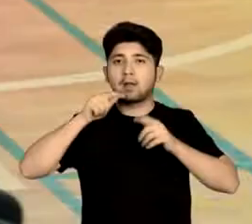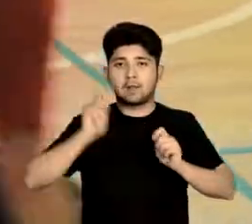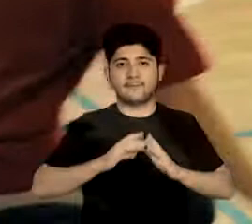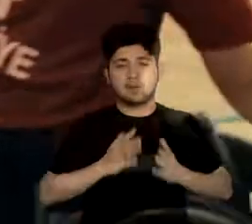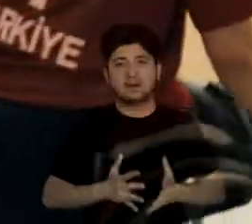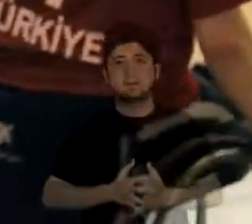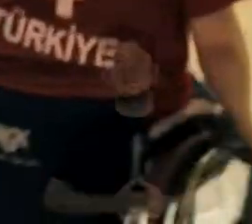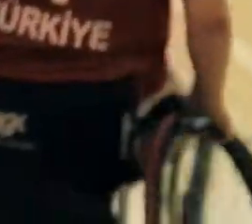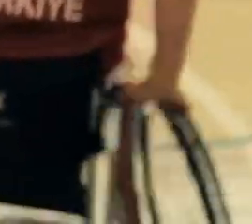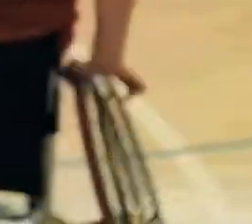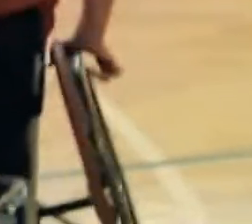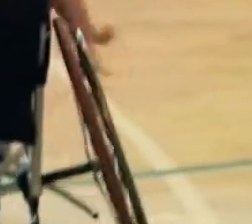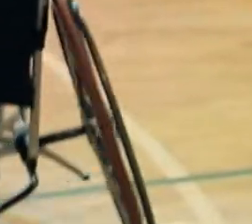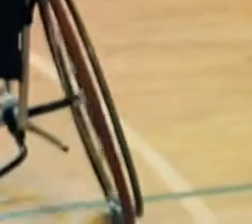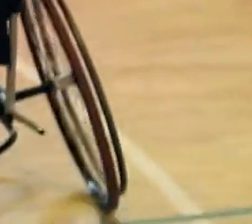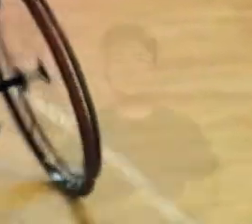söylüyor.